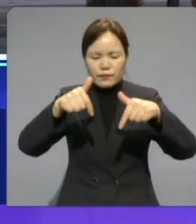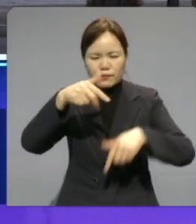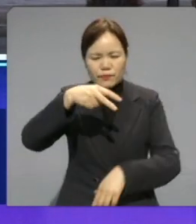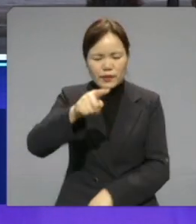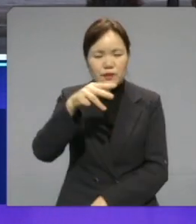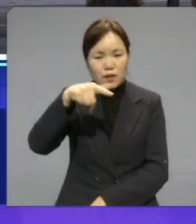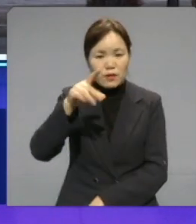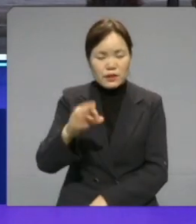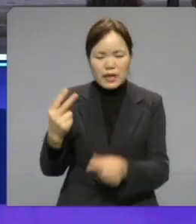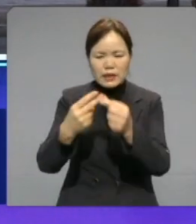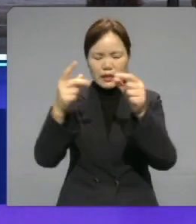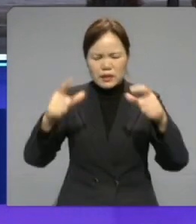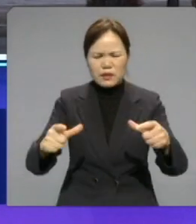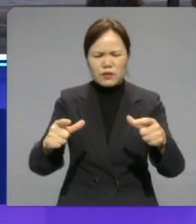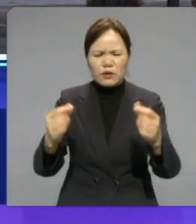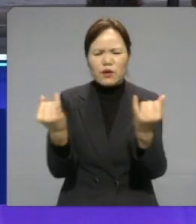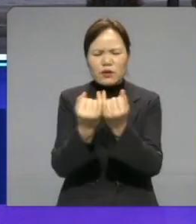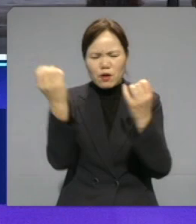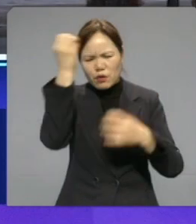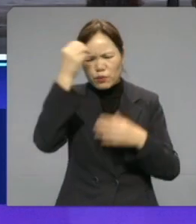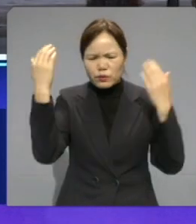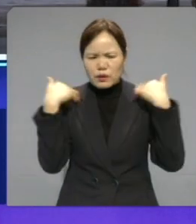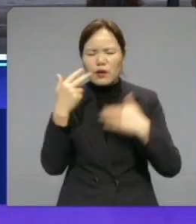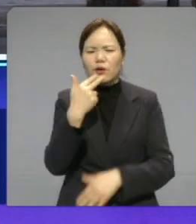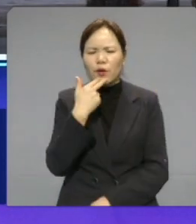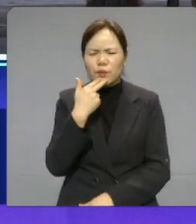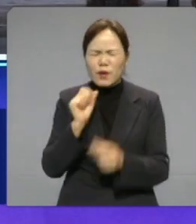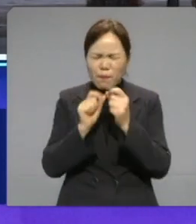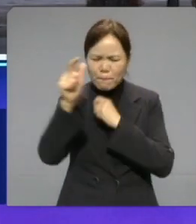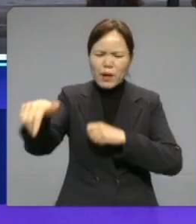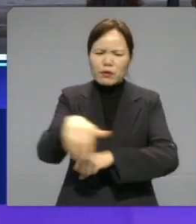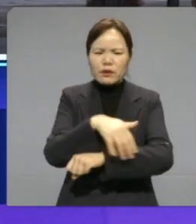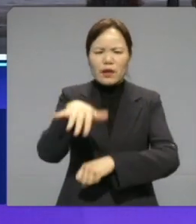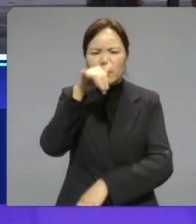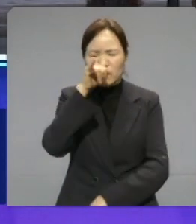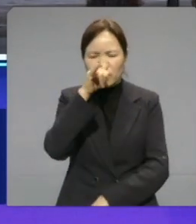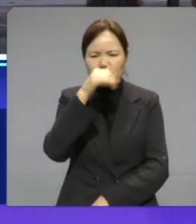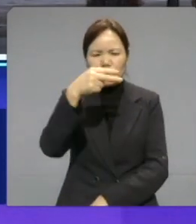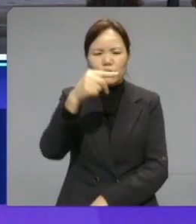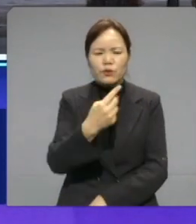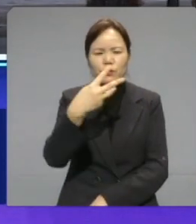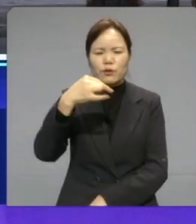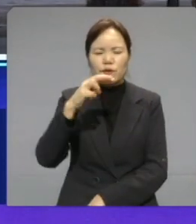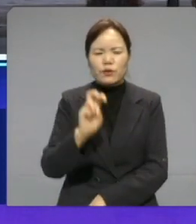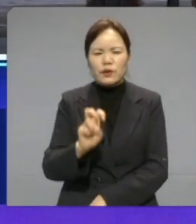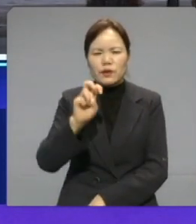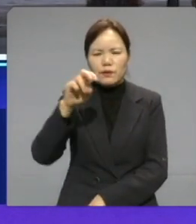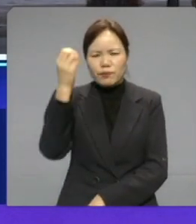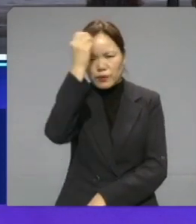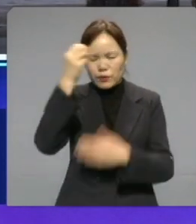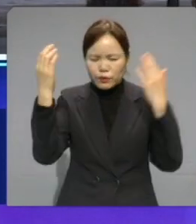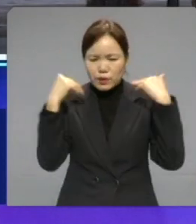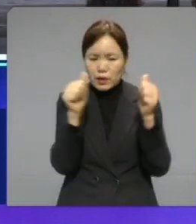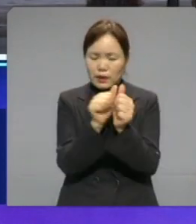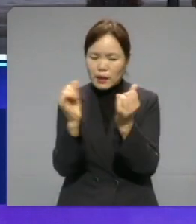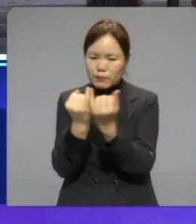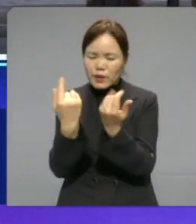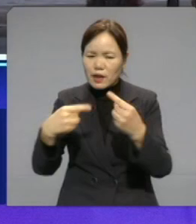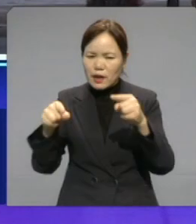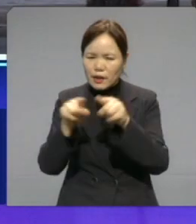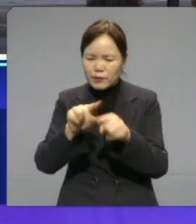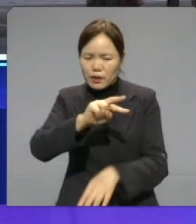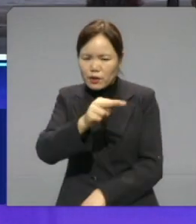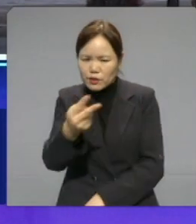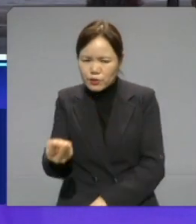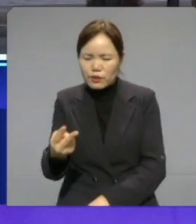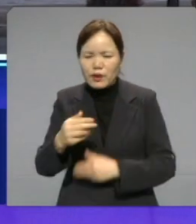이지구에는 여고가 없어 원거리 통학으로 불편함을 겪고 있어 도림고, 남녀공학 전환이 화두가 되고 있습니다. 자세한 소식